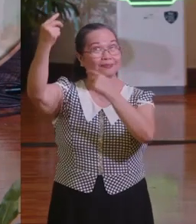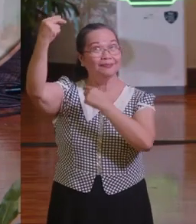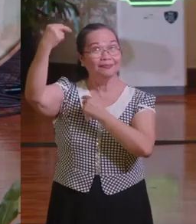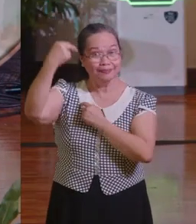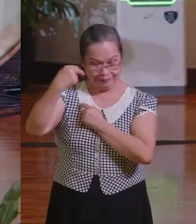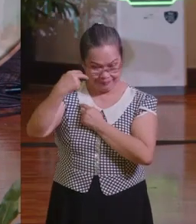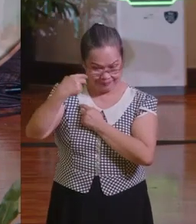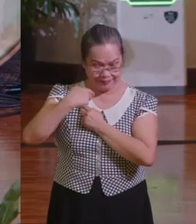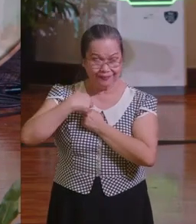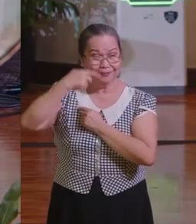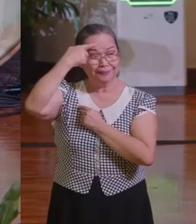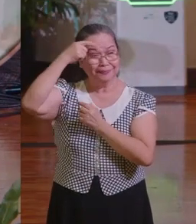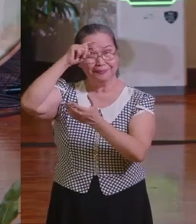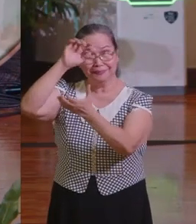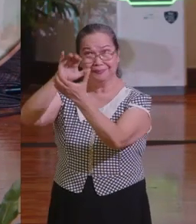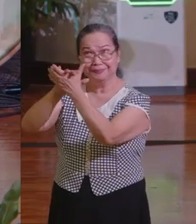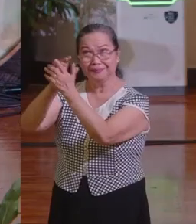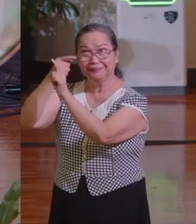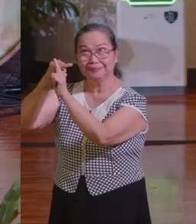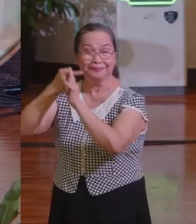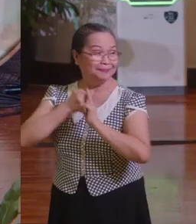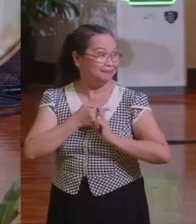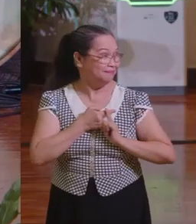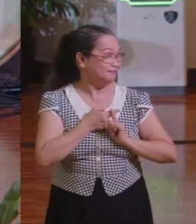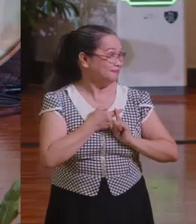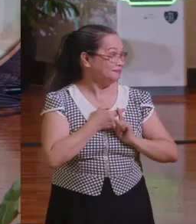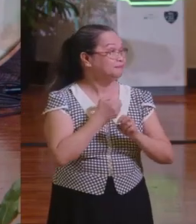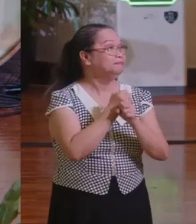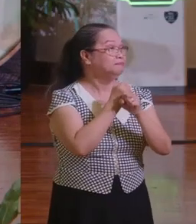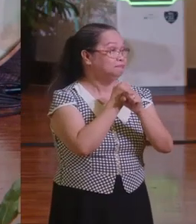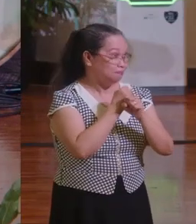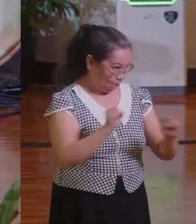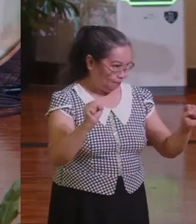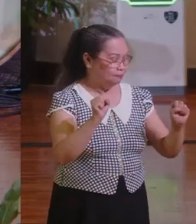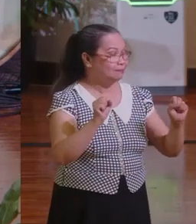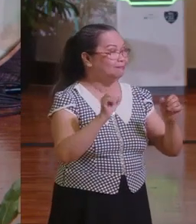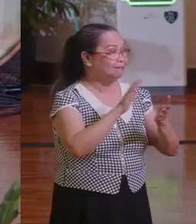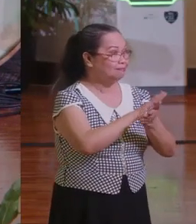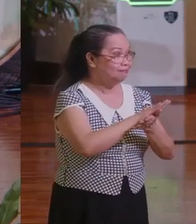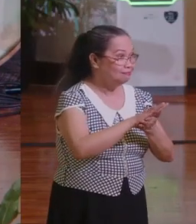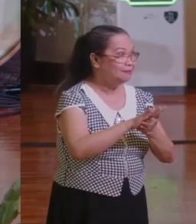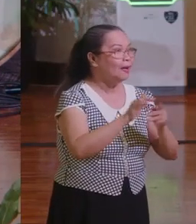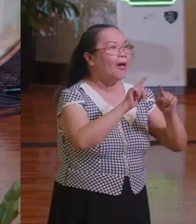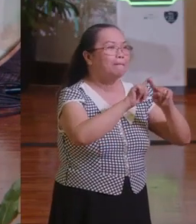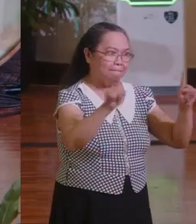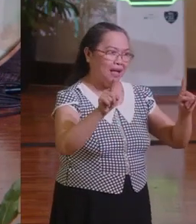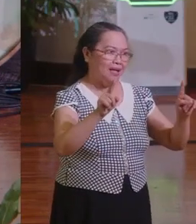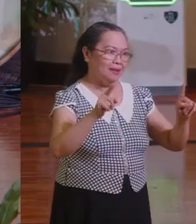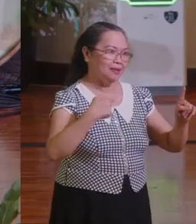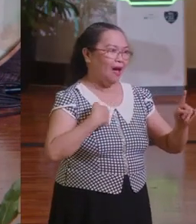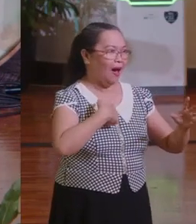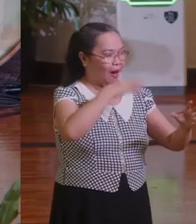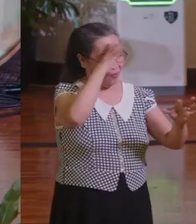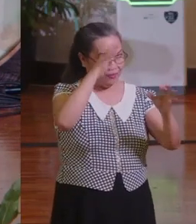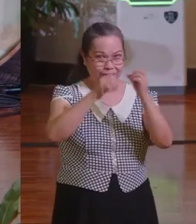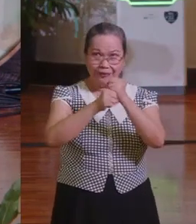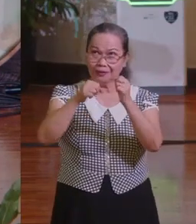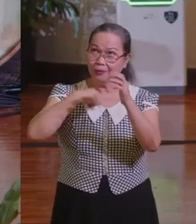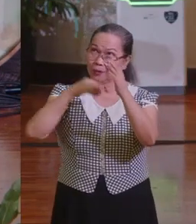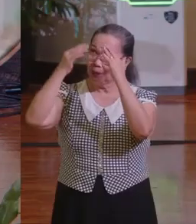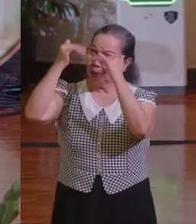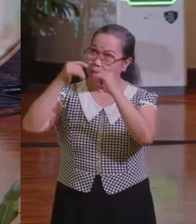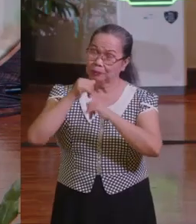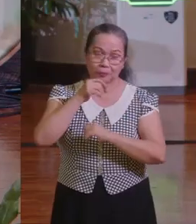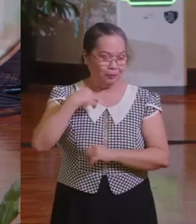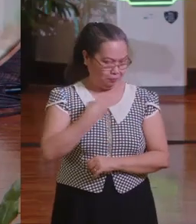Bakit? Sapagkat ang ating pong pinanampalatayanan, ang ating pananalig, ang ating inaasahan, ay